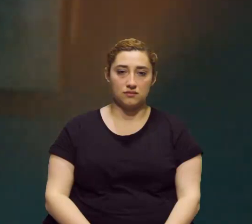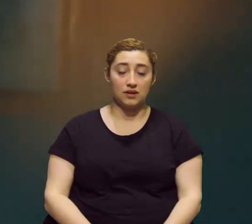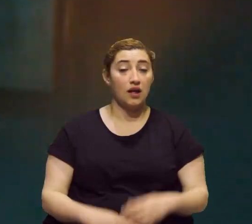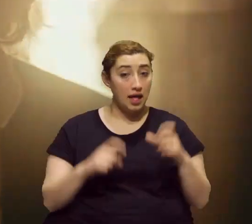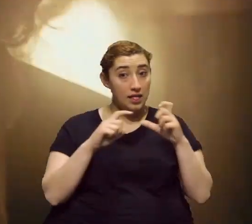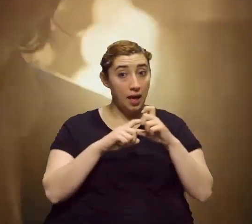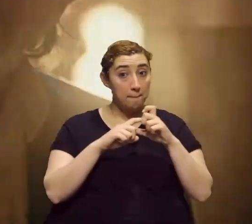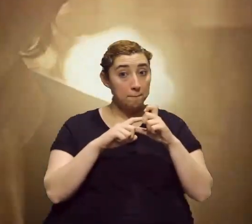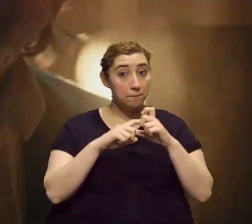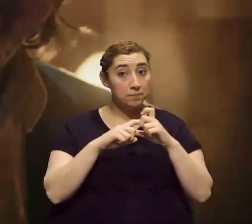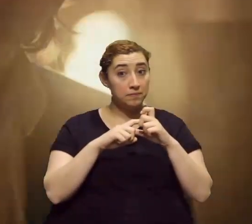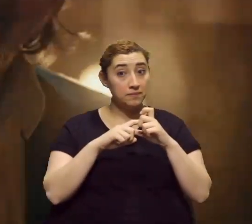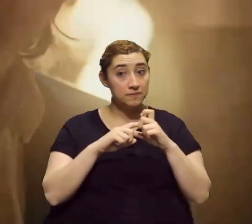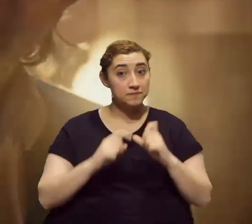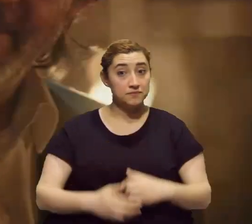Ethem.